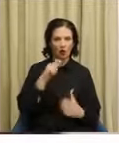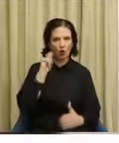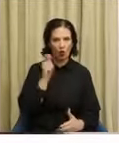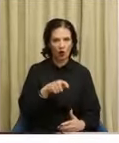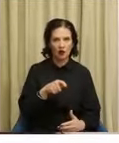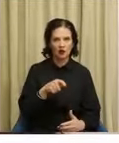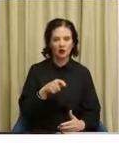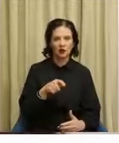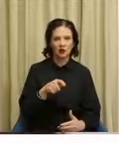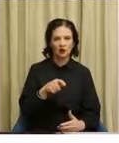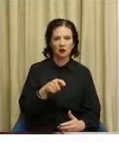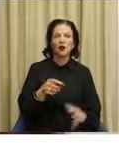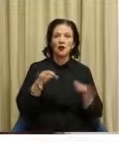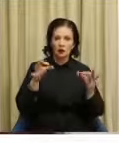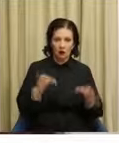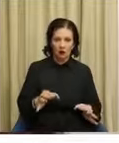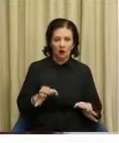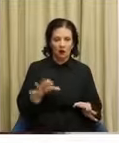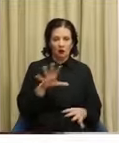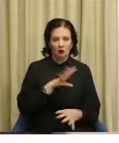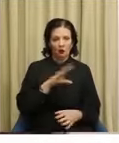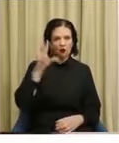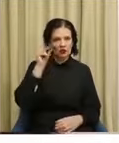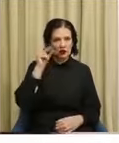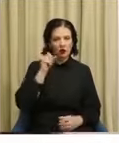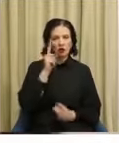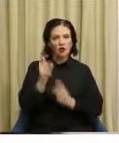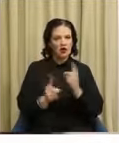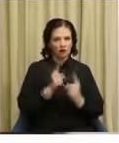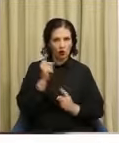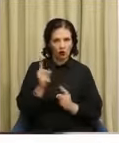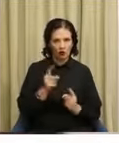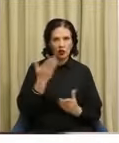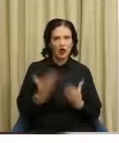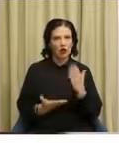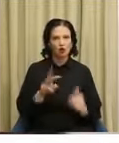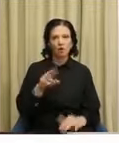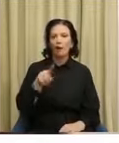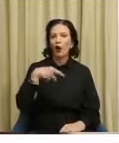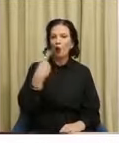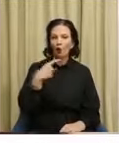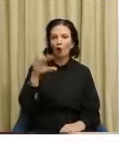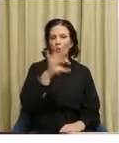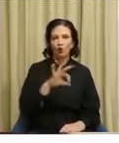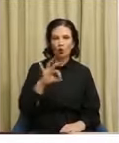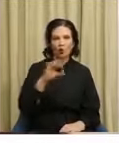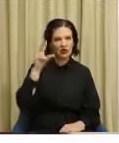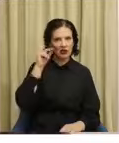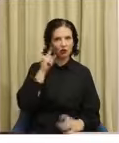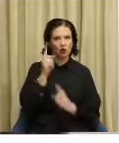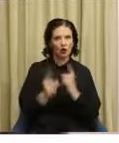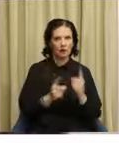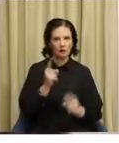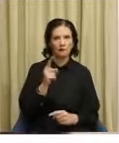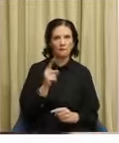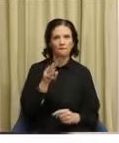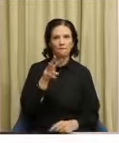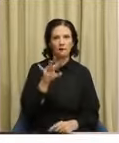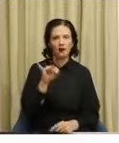Україні, справді було цифровою трансформацією. Якщо ми говоримо про цифрову трансформацію,